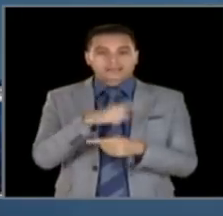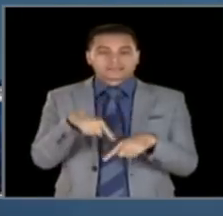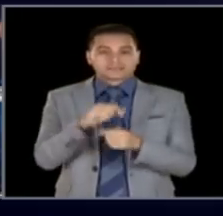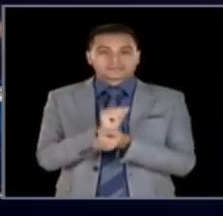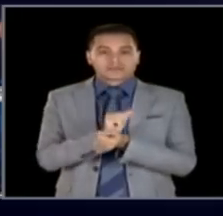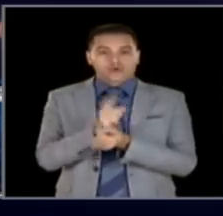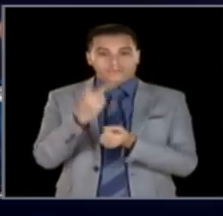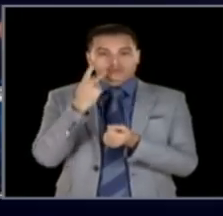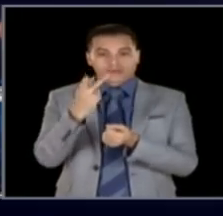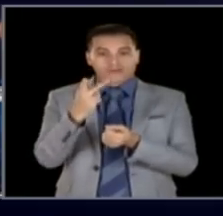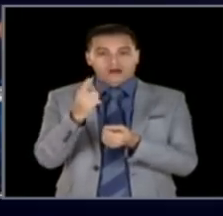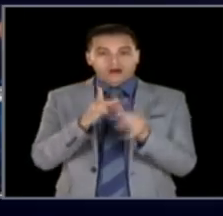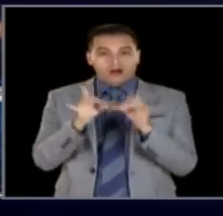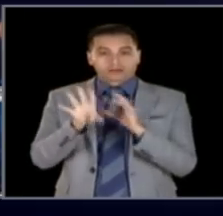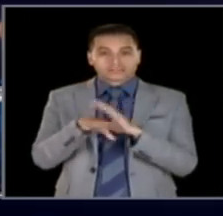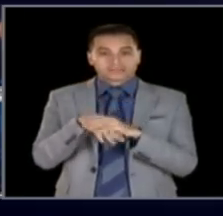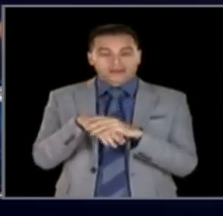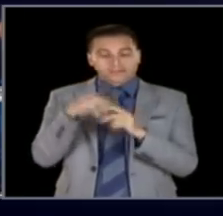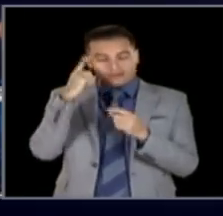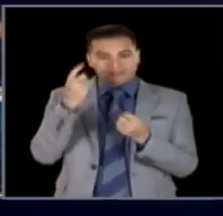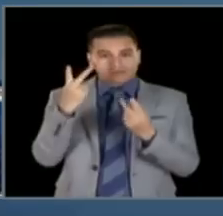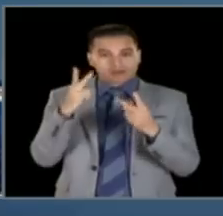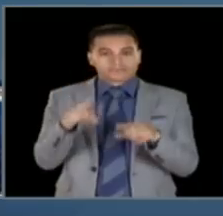هما شايفين ان الرقص بيأهل المساجين